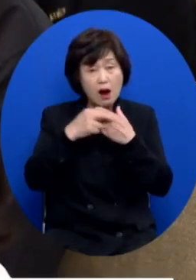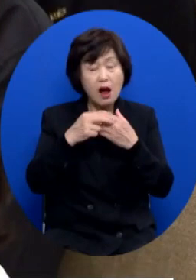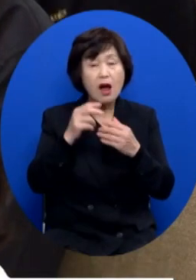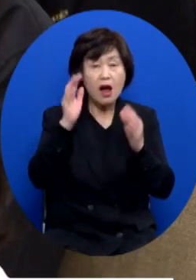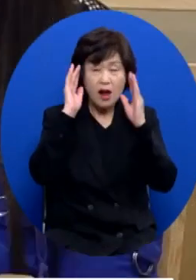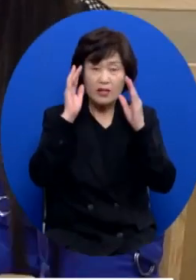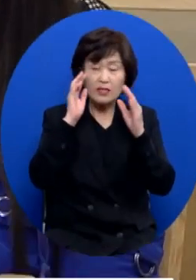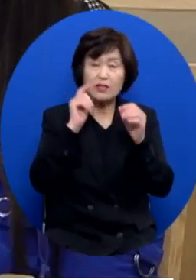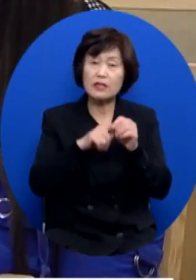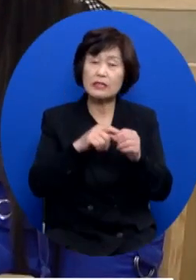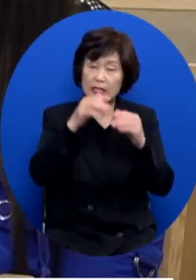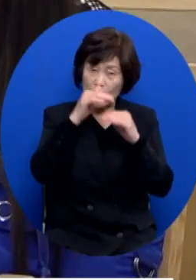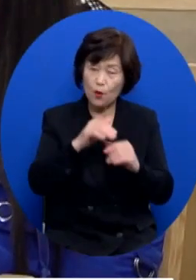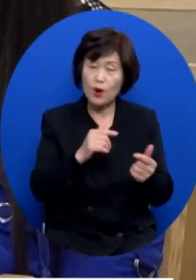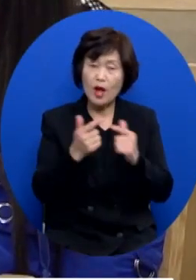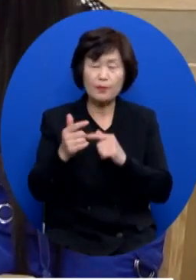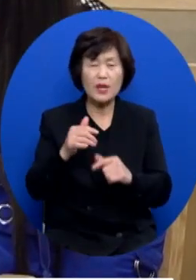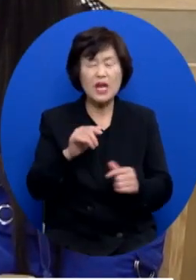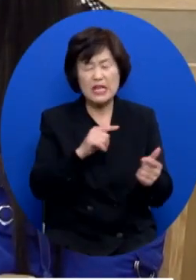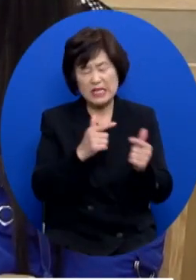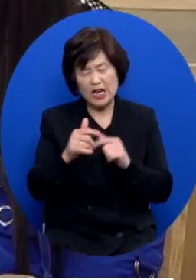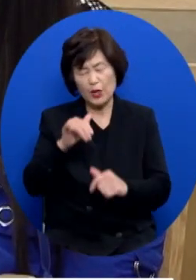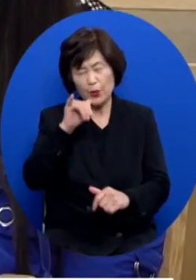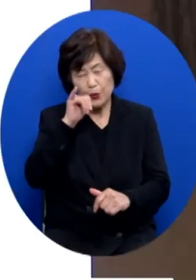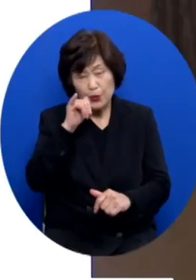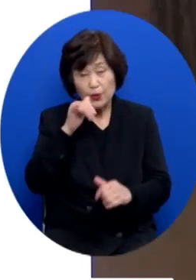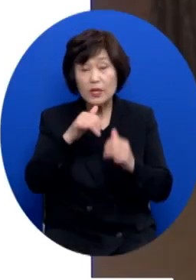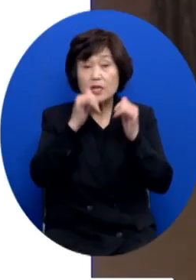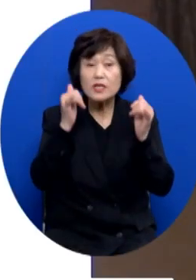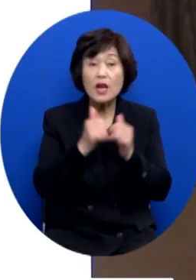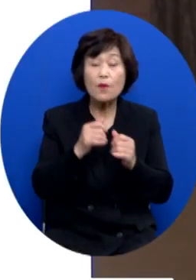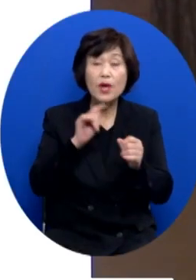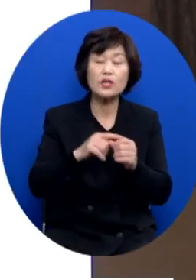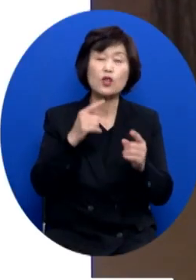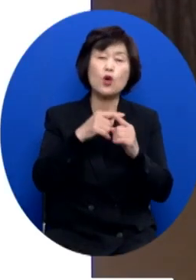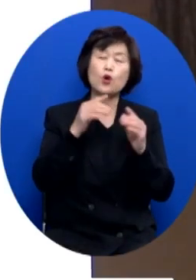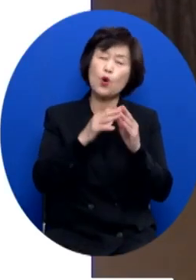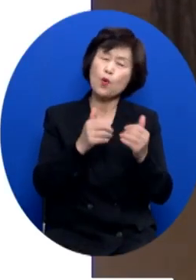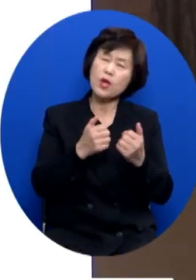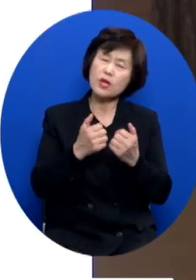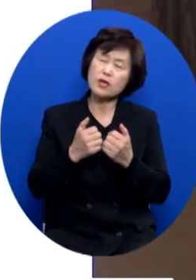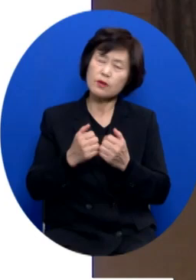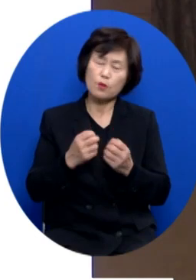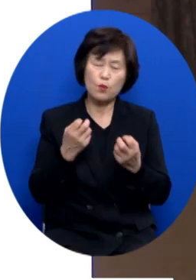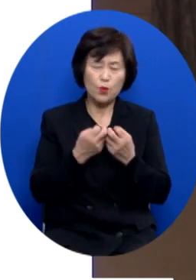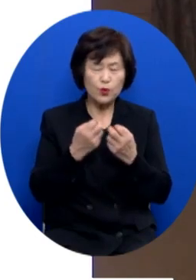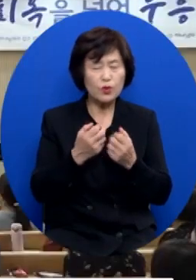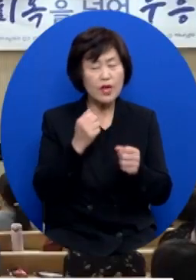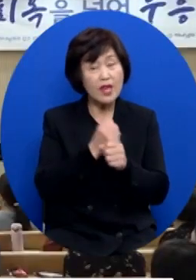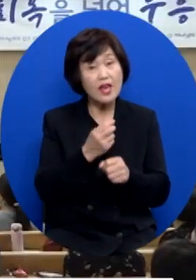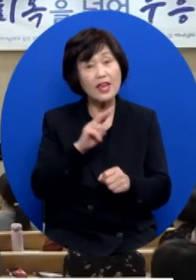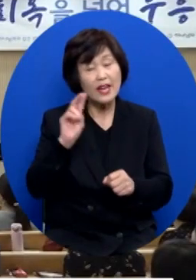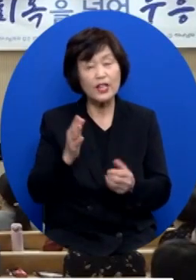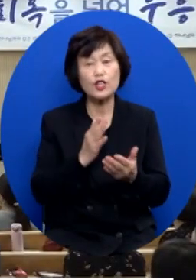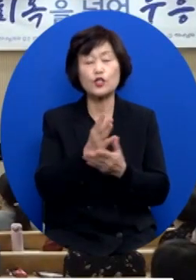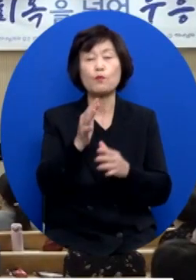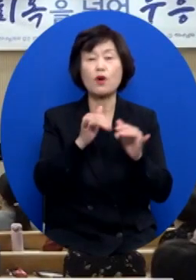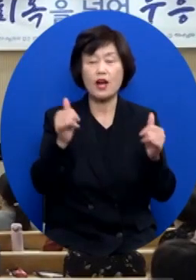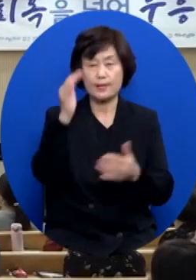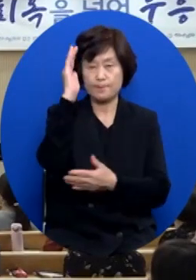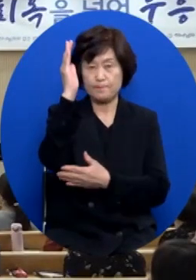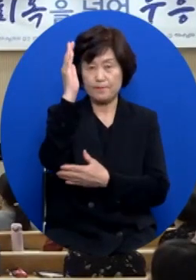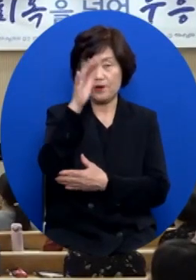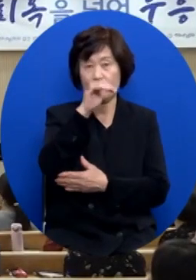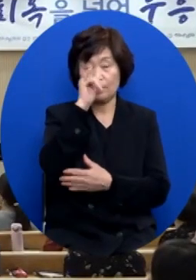즐거움에 중독된 우리 사회에서 목회 상담을 어떻게 적용할 수 있을지에 대한 관련 전문가들의 발제가 진행됐습니다.